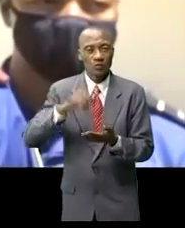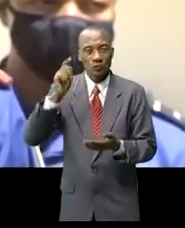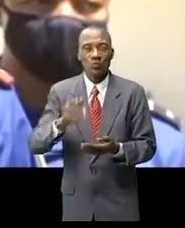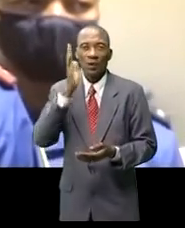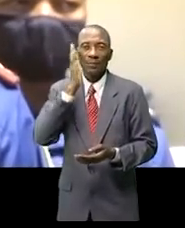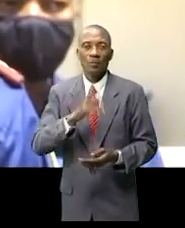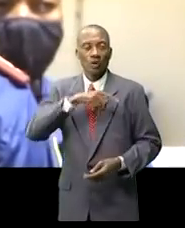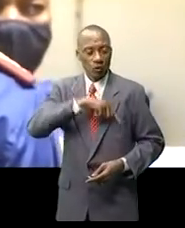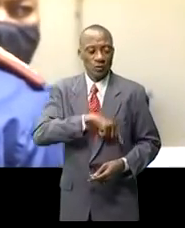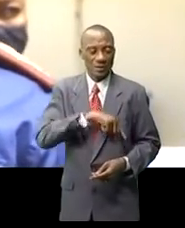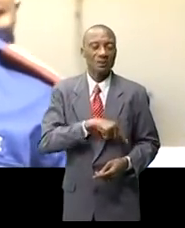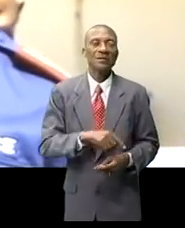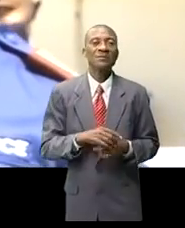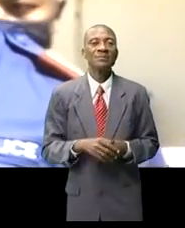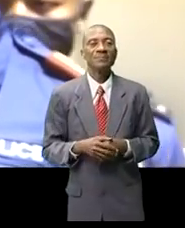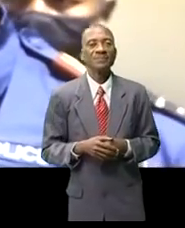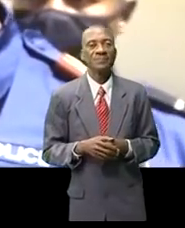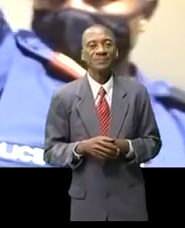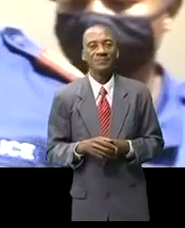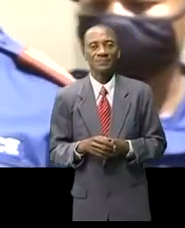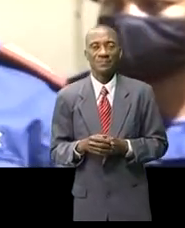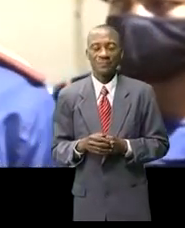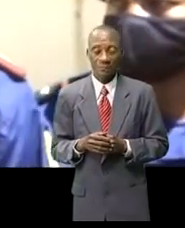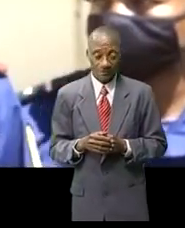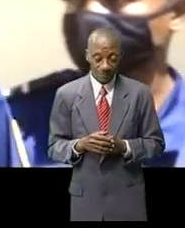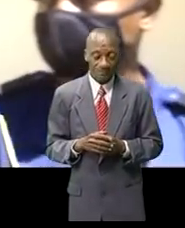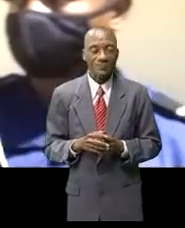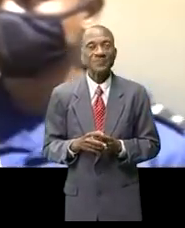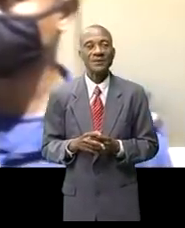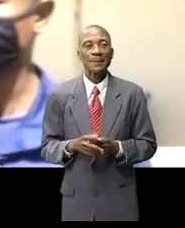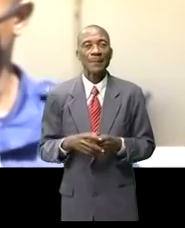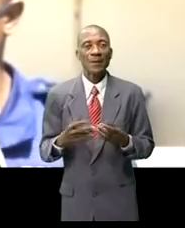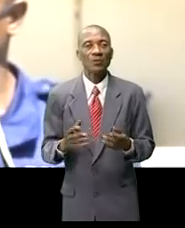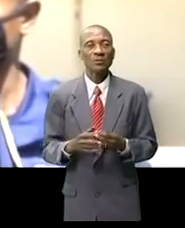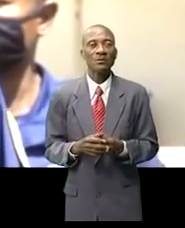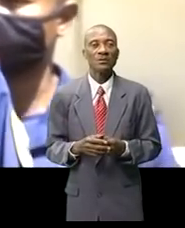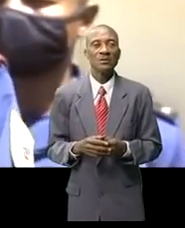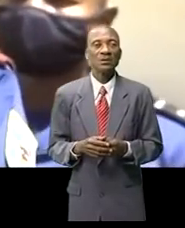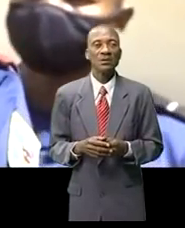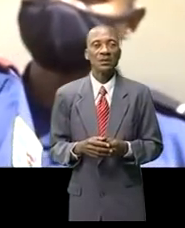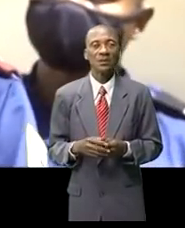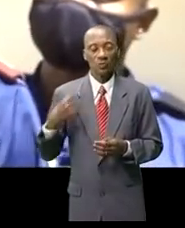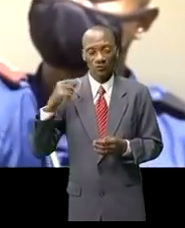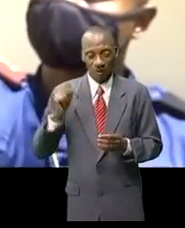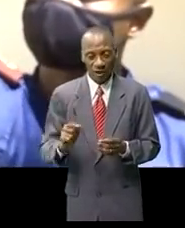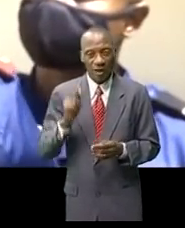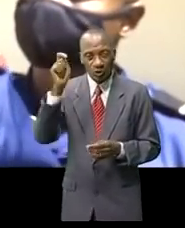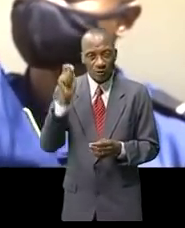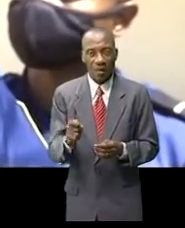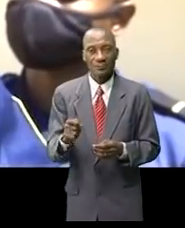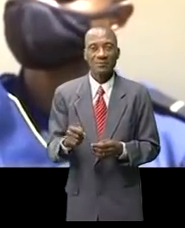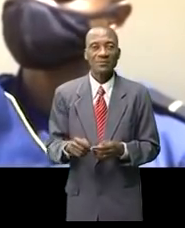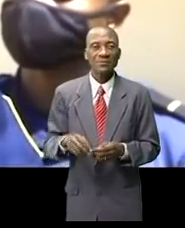toujours fait la guerre au lieu de scolariser les enfants. Toujours la guerre. Président, dites à cette jeunesse-là qui s'évertue à